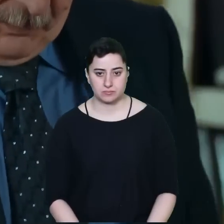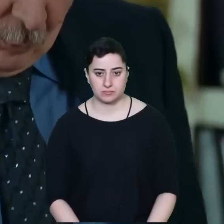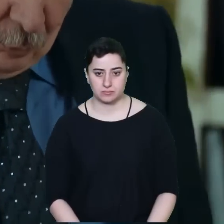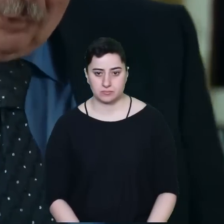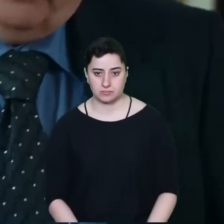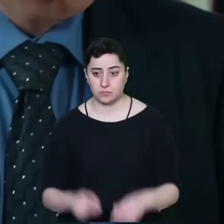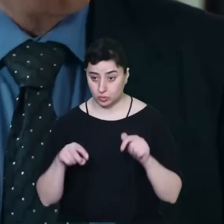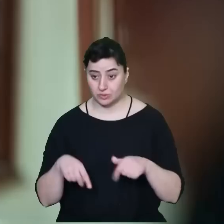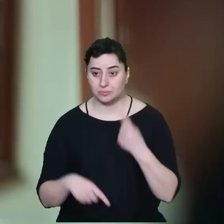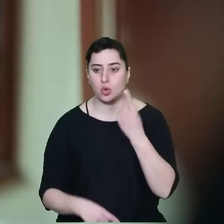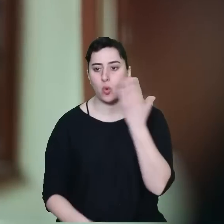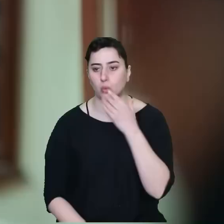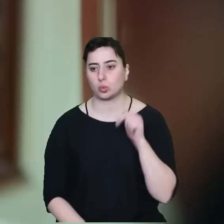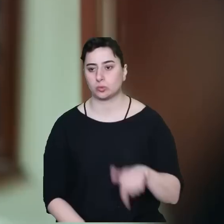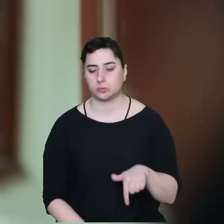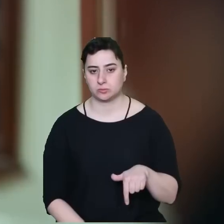Burası bir okul.